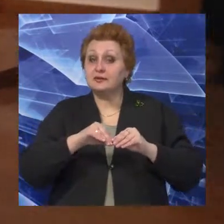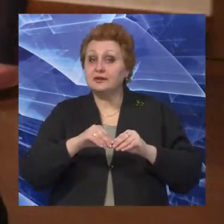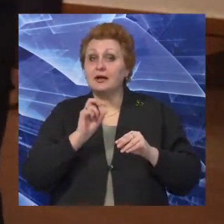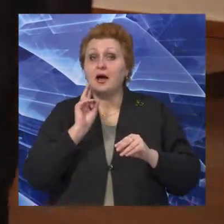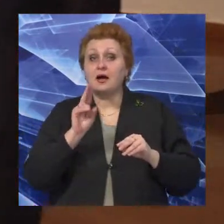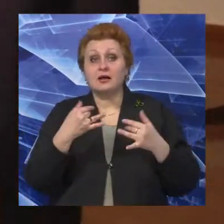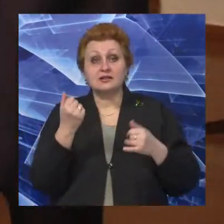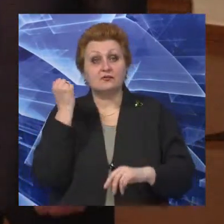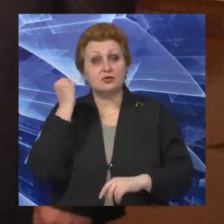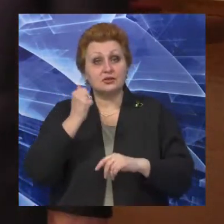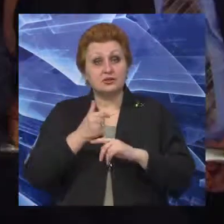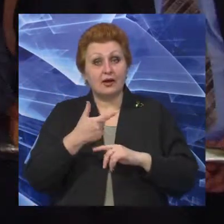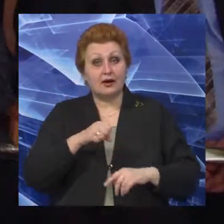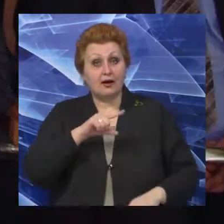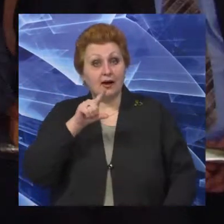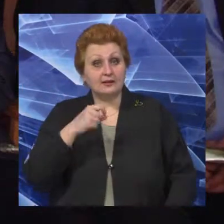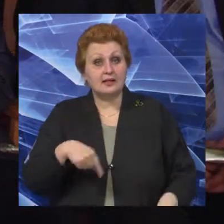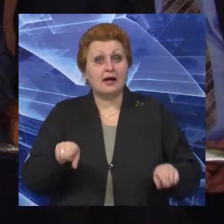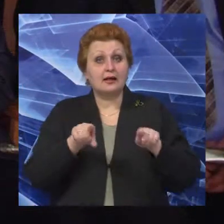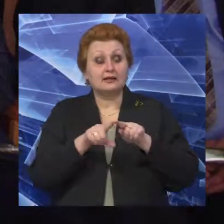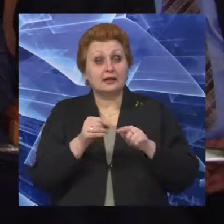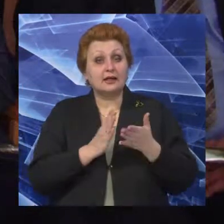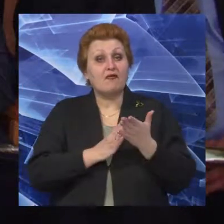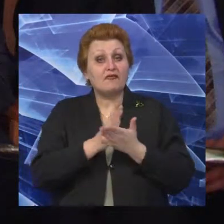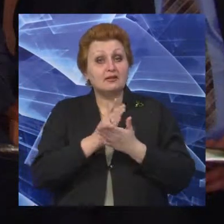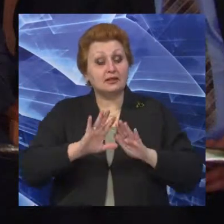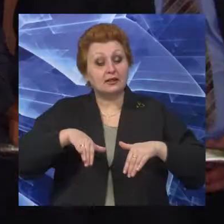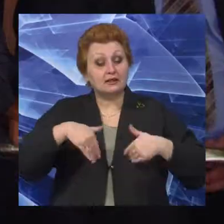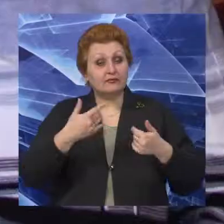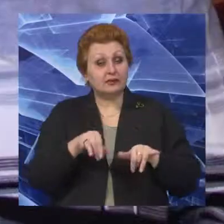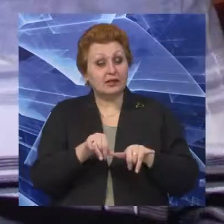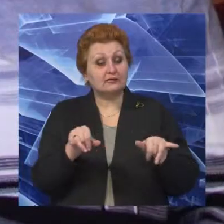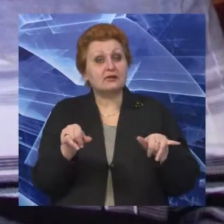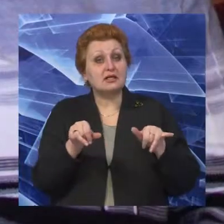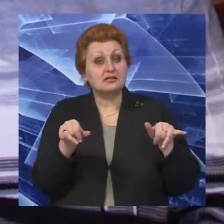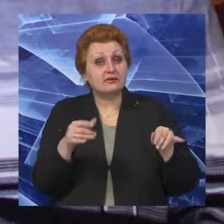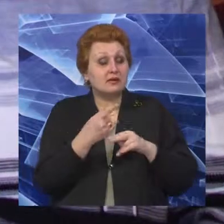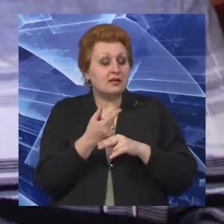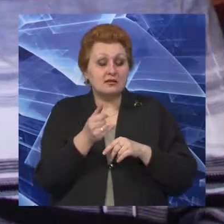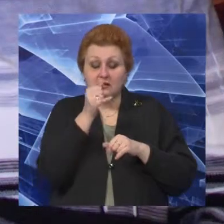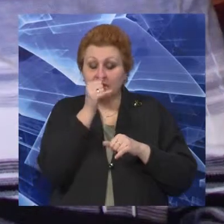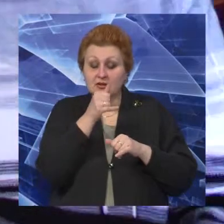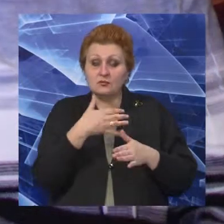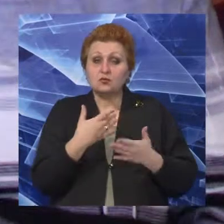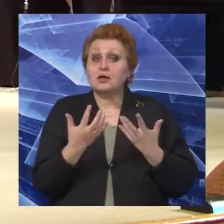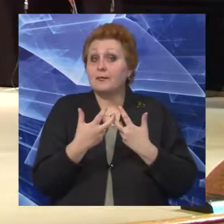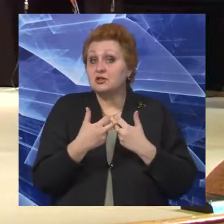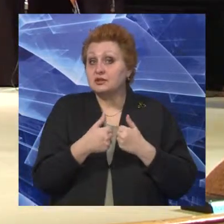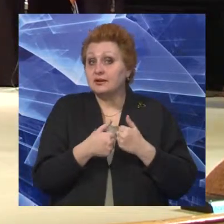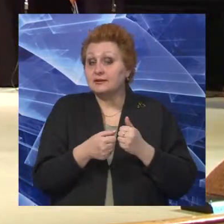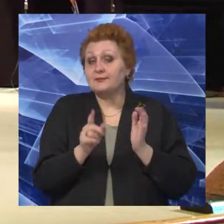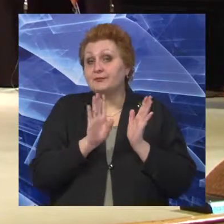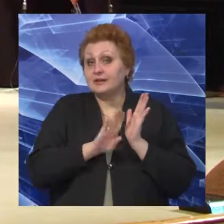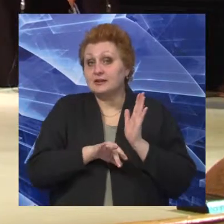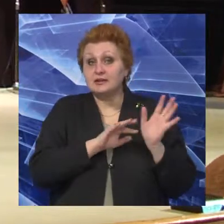знаменами как нынешних работников газовой отрасли, так и ветеранов, вклад которых в развитие предприятия невозможно недооценить.